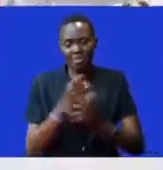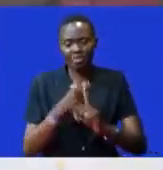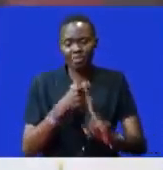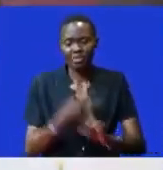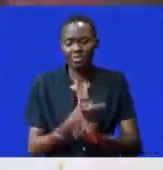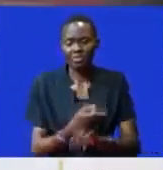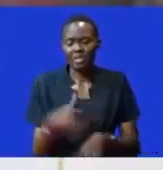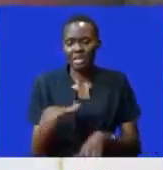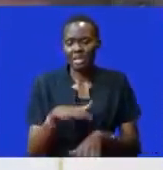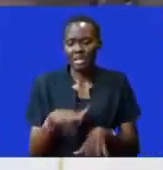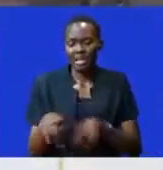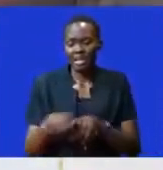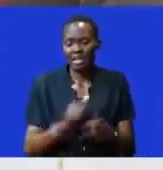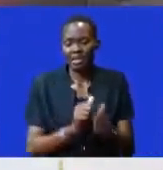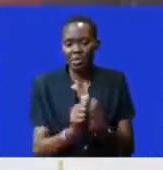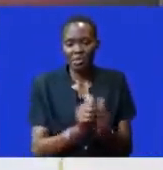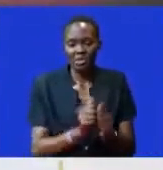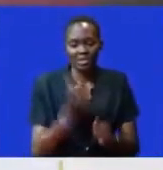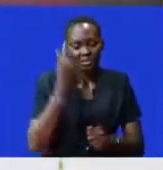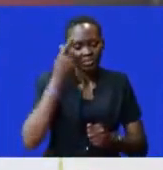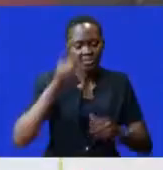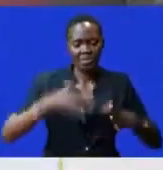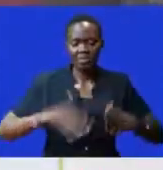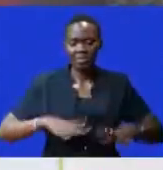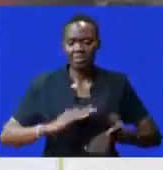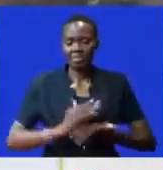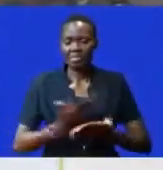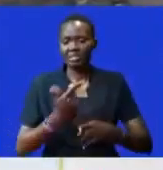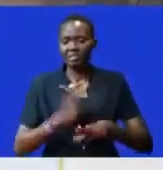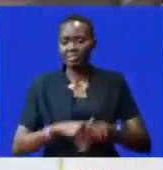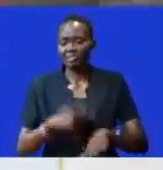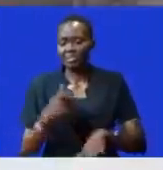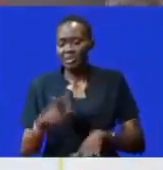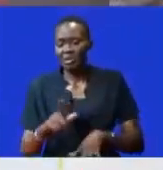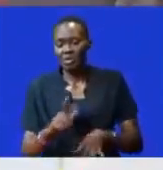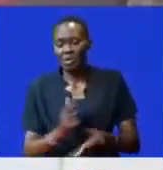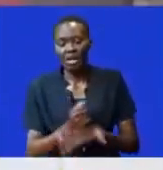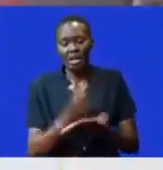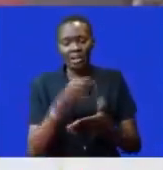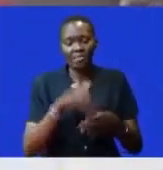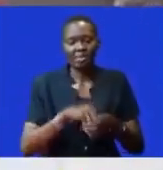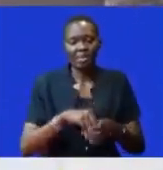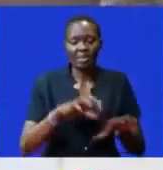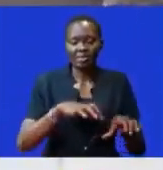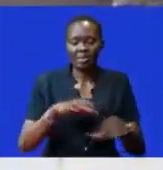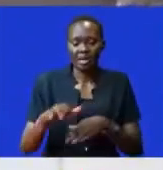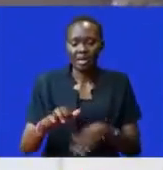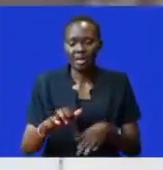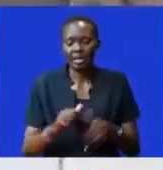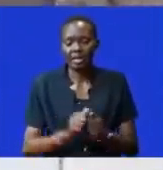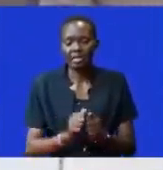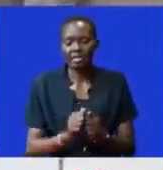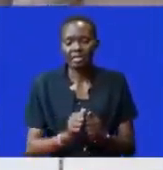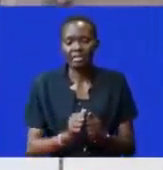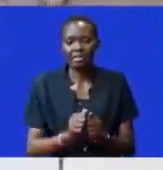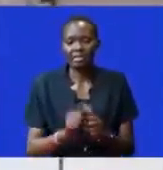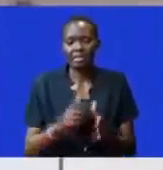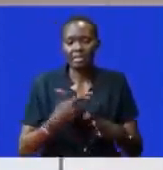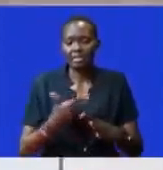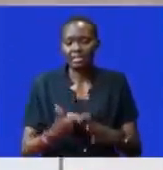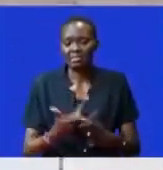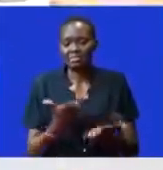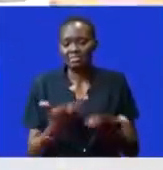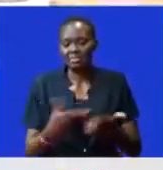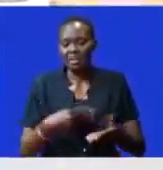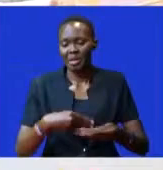neji. Siche moko kowuok odhi okonyo kata ng'ato e chiro ting'o gimoro to duogo okonyore godo. Oyudgo kata